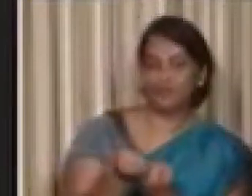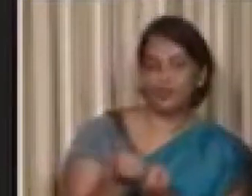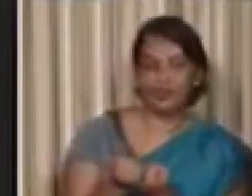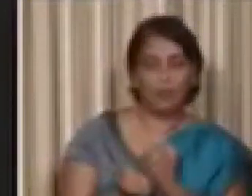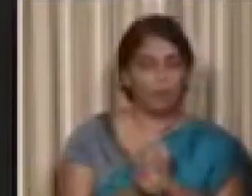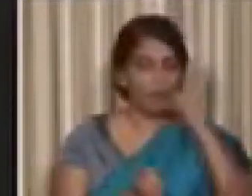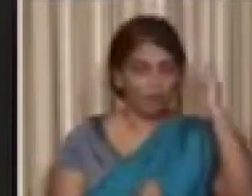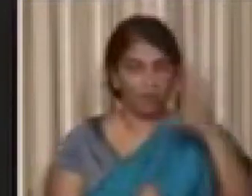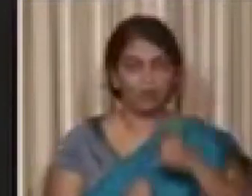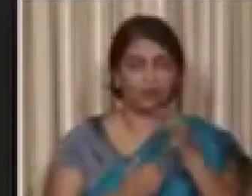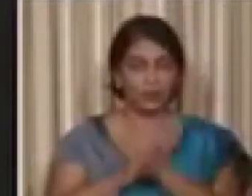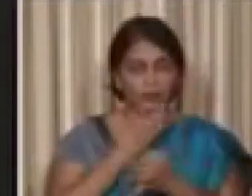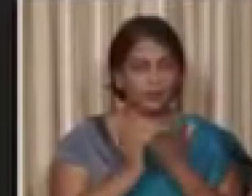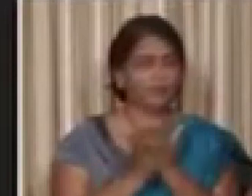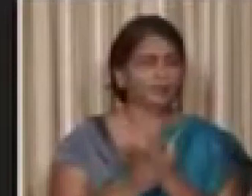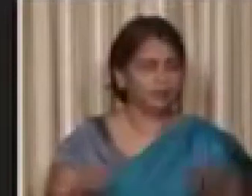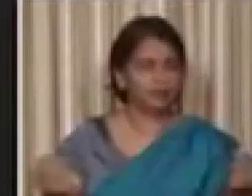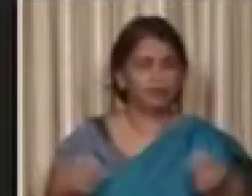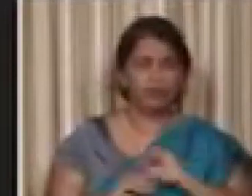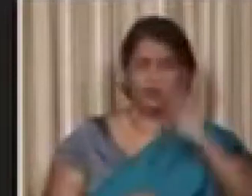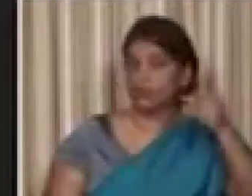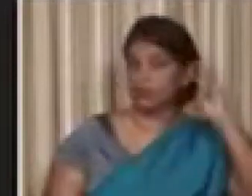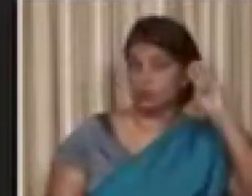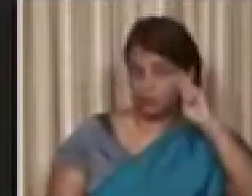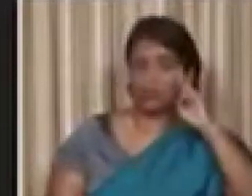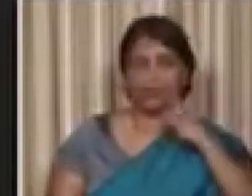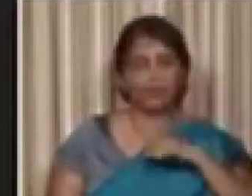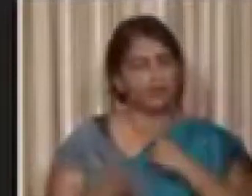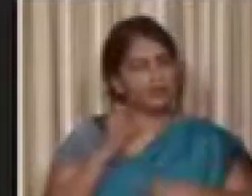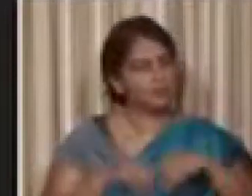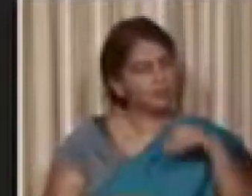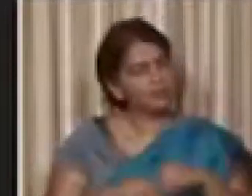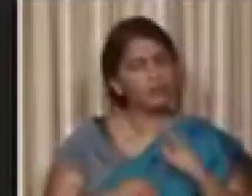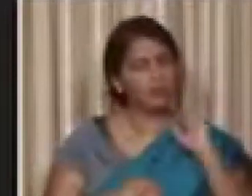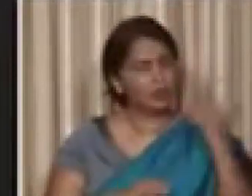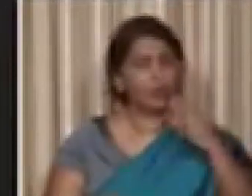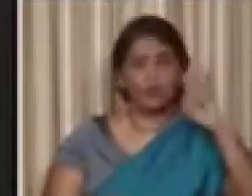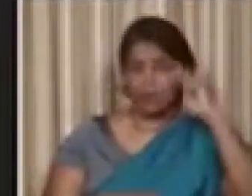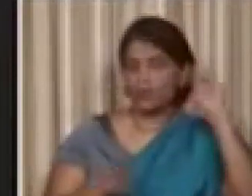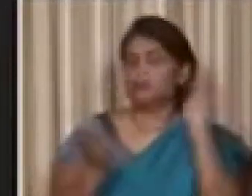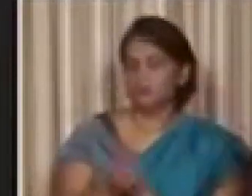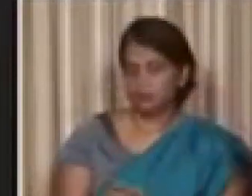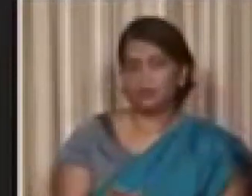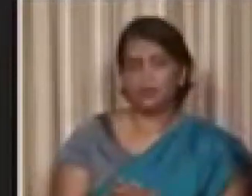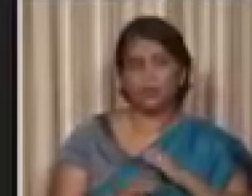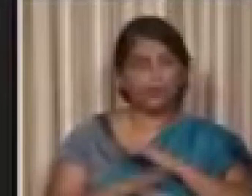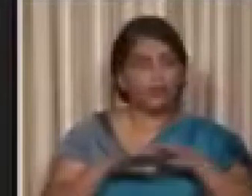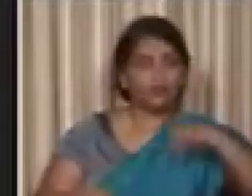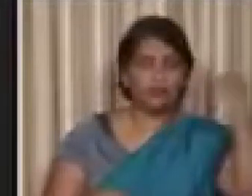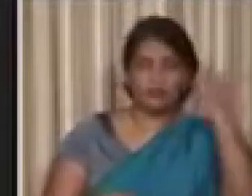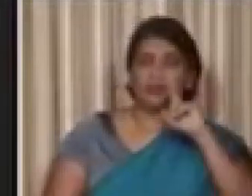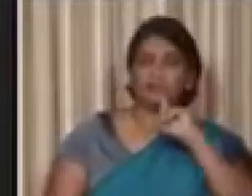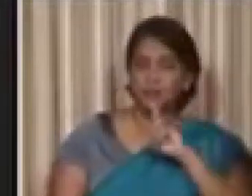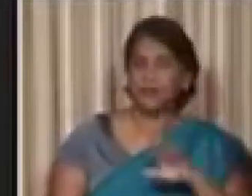මොකද මේ රටේ කුඩු වසංගතය නවත්තන්න හැමෝම ප්‍රතිඥා දෙනවා. හැම ඡන්දපොරොන්දුවකදීම කියනවා. හැම වේදිකාවකදීම